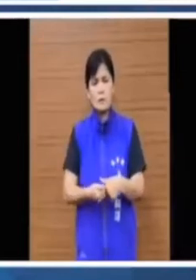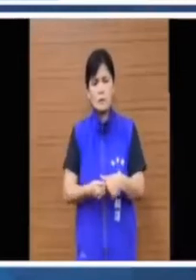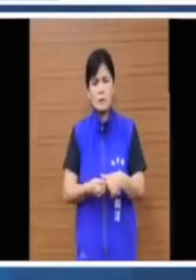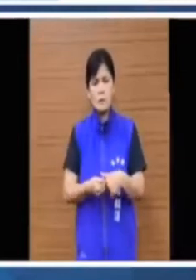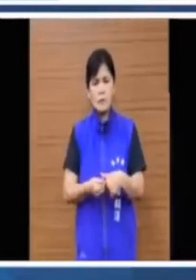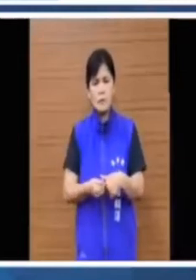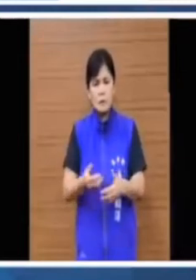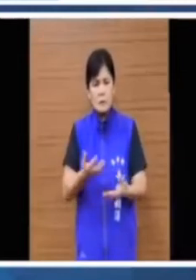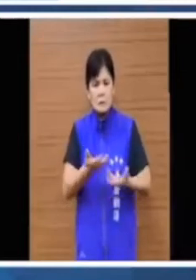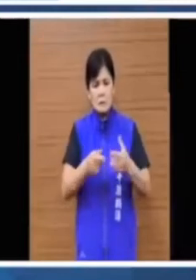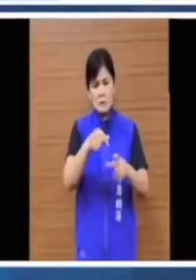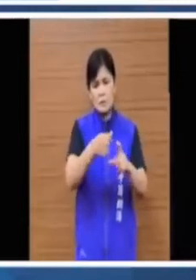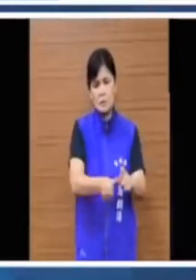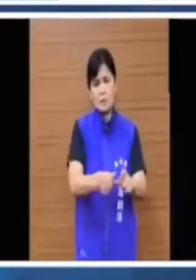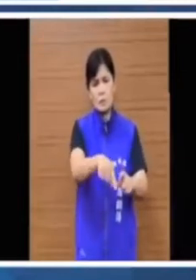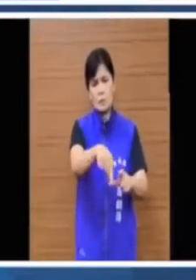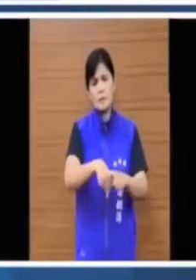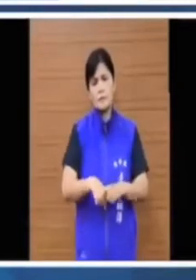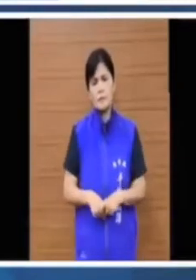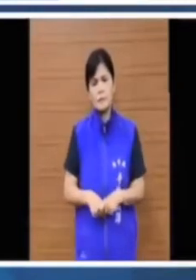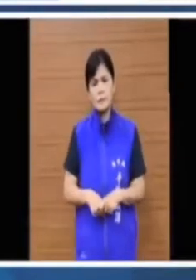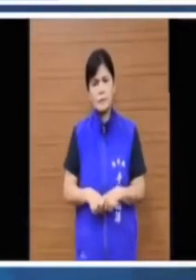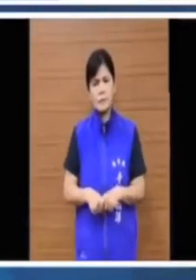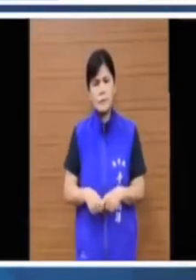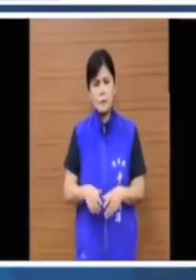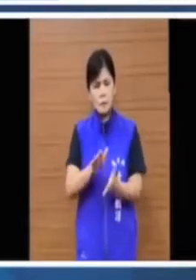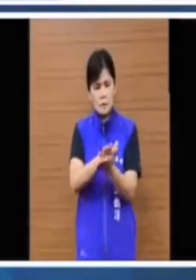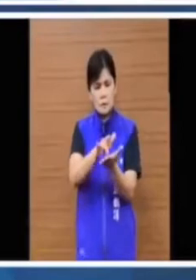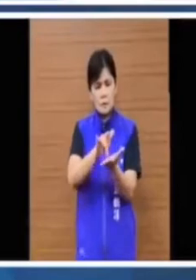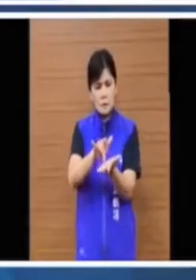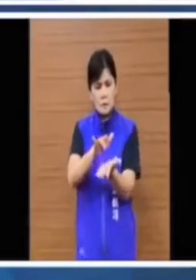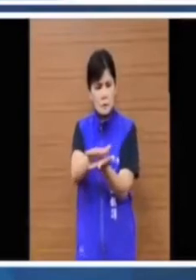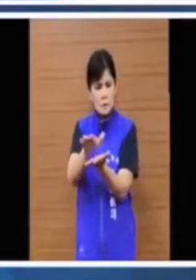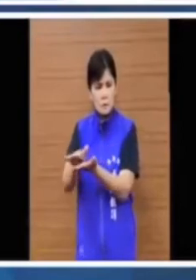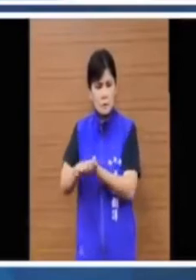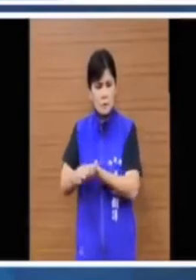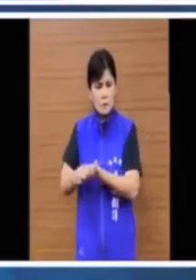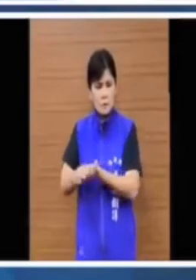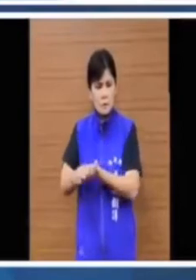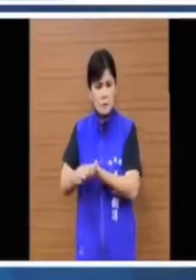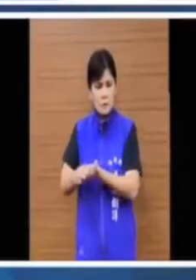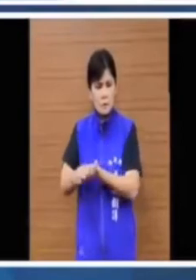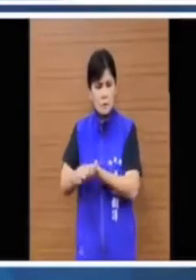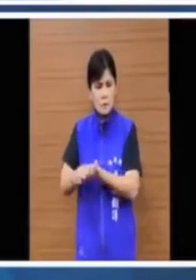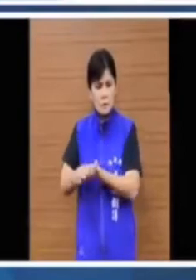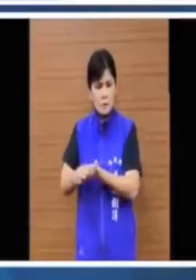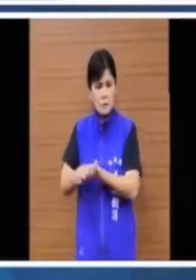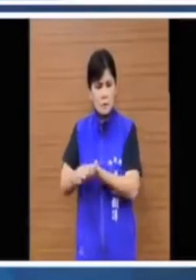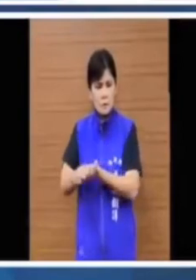这个漏区做一个清洁跟消毒的这个工作。